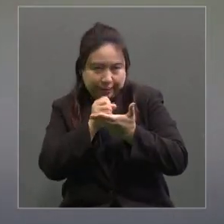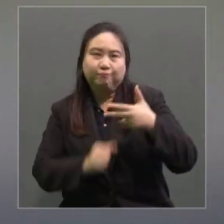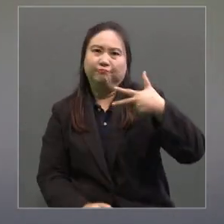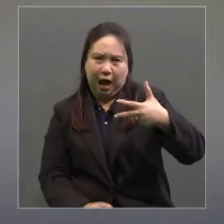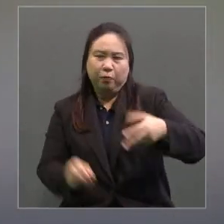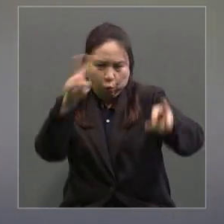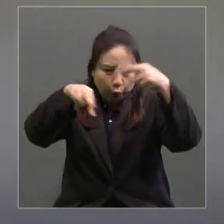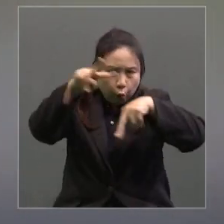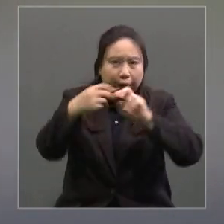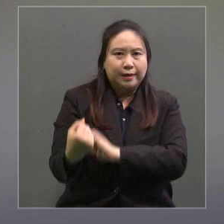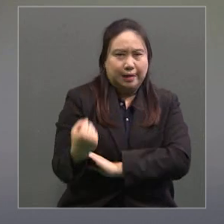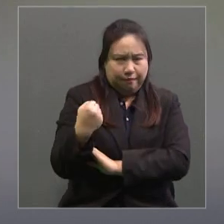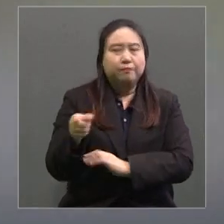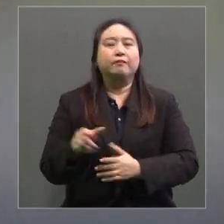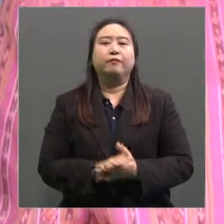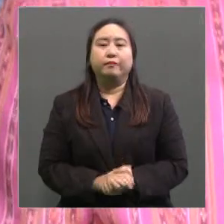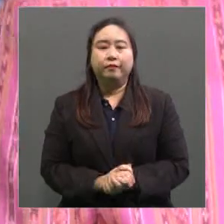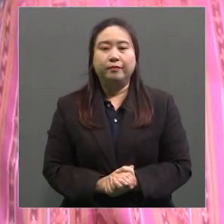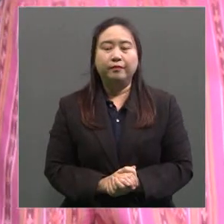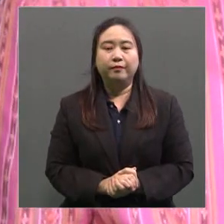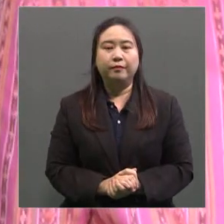องฟังเสียงรองนายกดูครับ